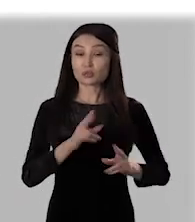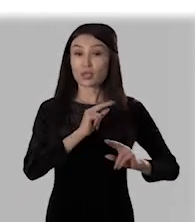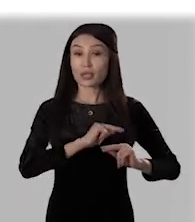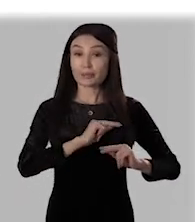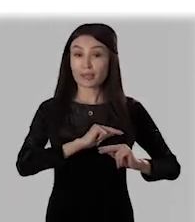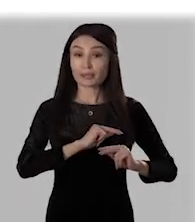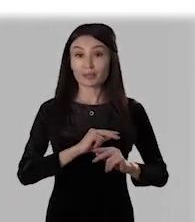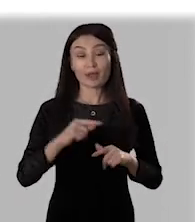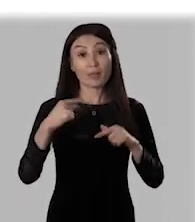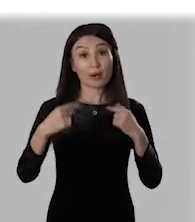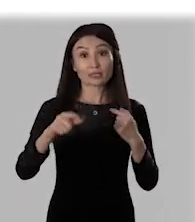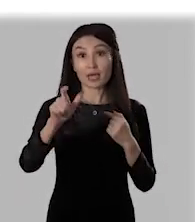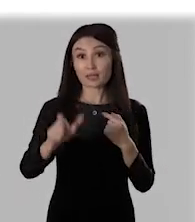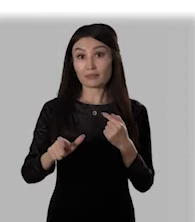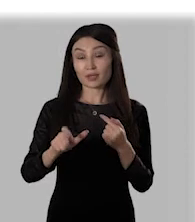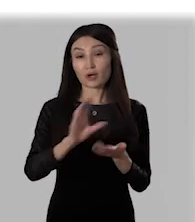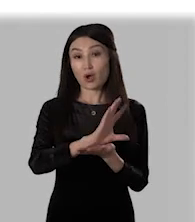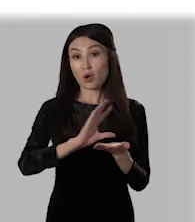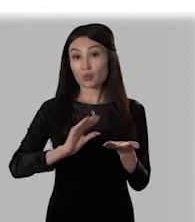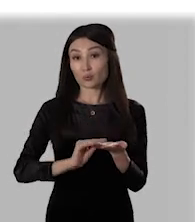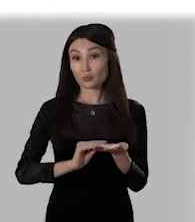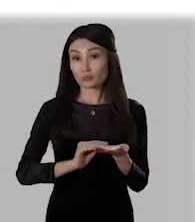менен башка адамдарга үлгү.